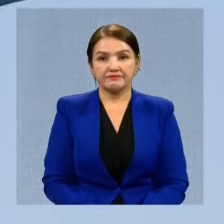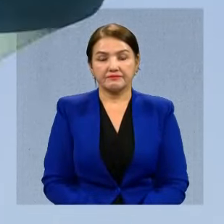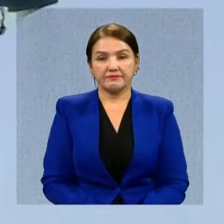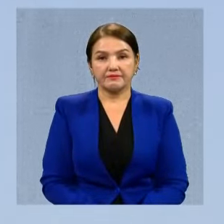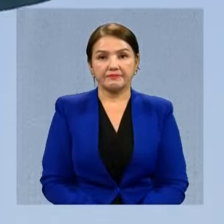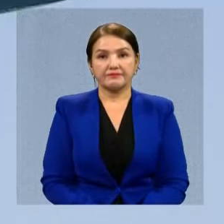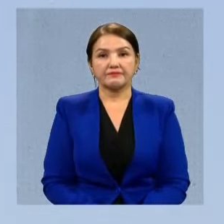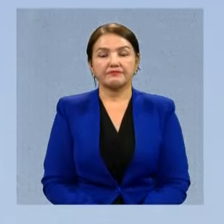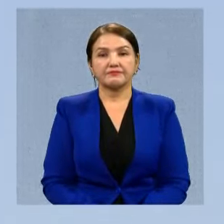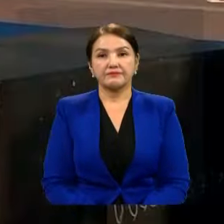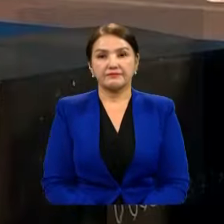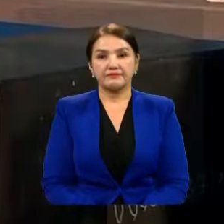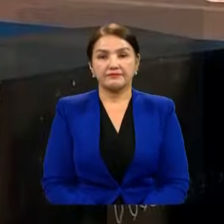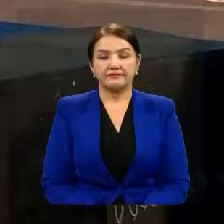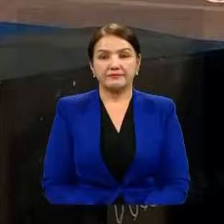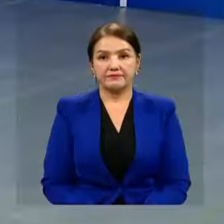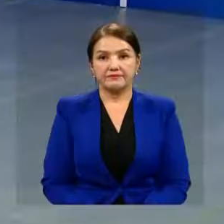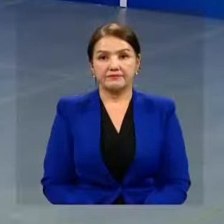Жаумбаев, Шанадель Сагиев, Фабтат Анасе.